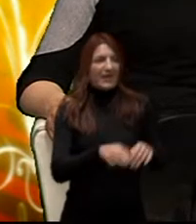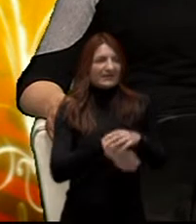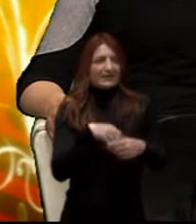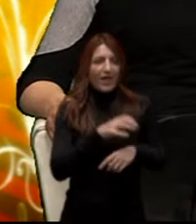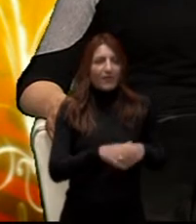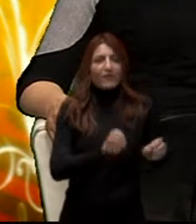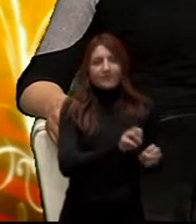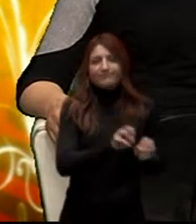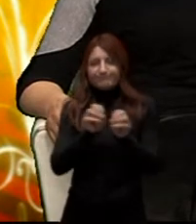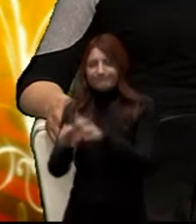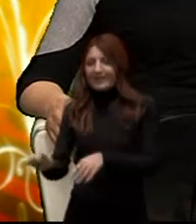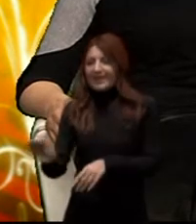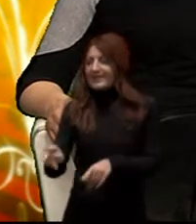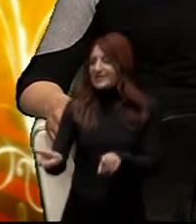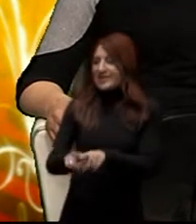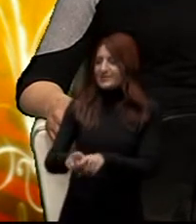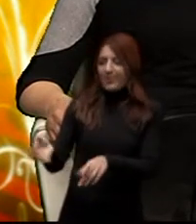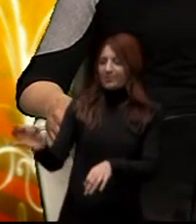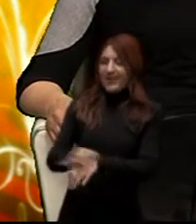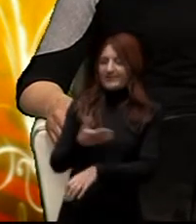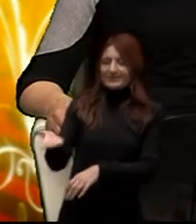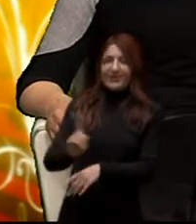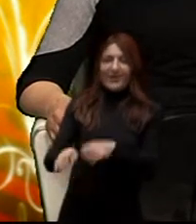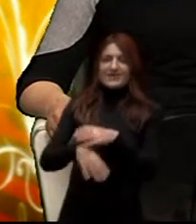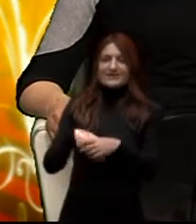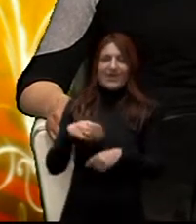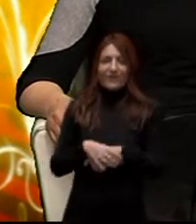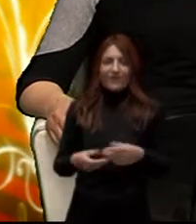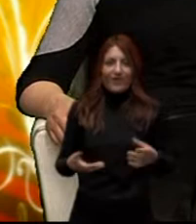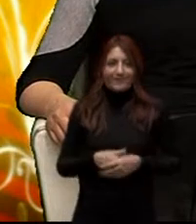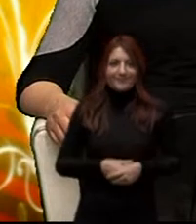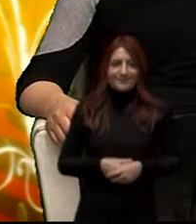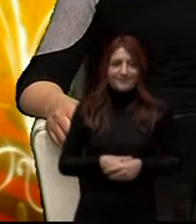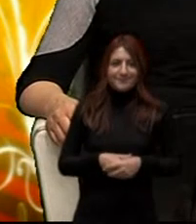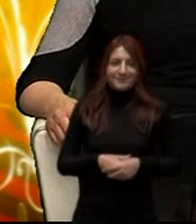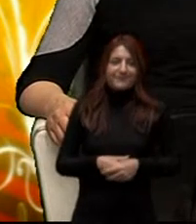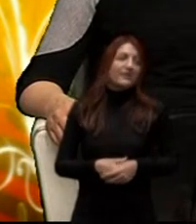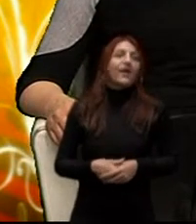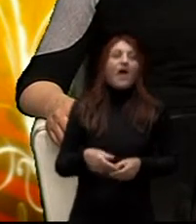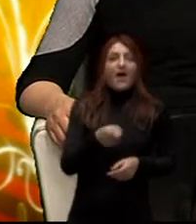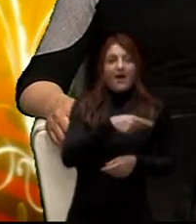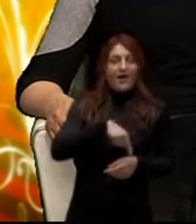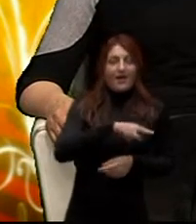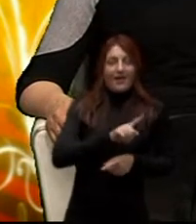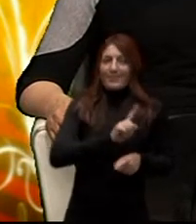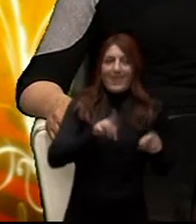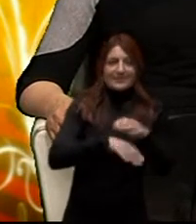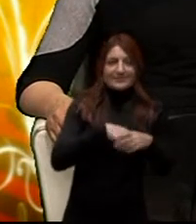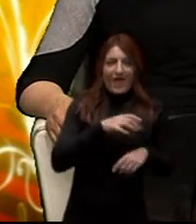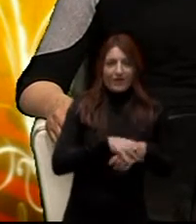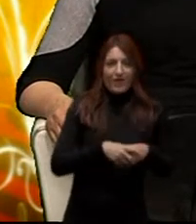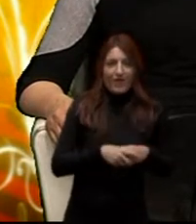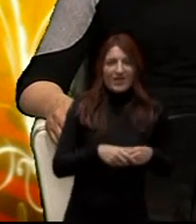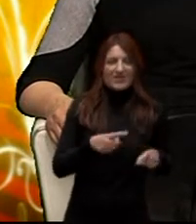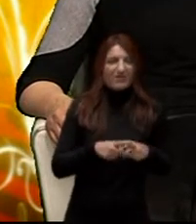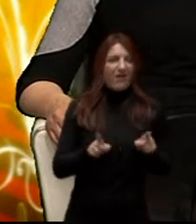svoju djecu uče biti nesretnima ili nezadovoljnima. E sad, kako su oni nezadovoljni zbog toga što